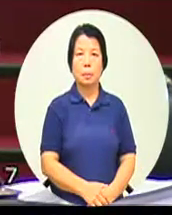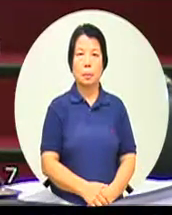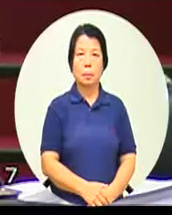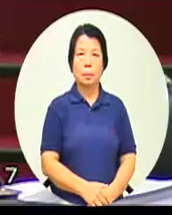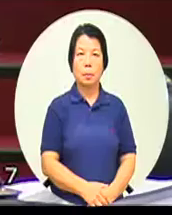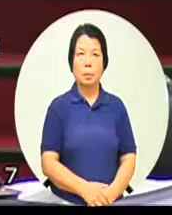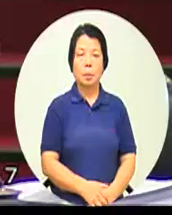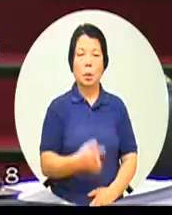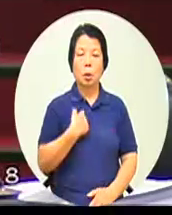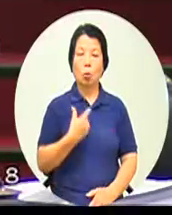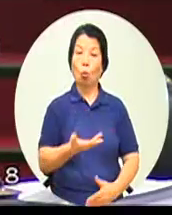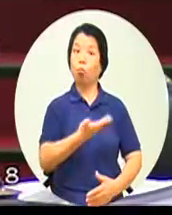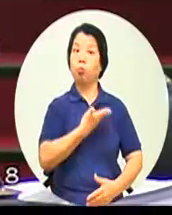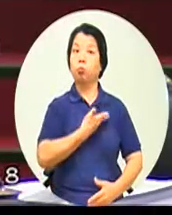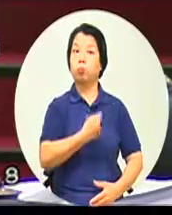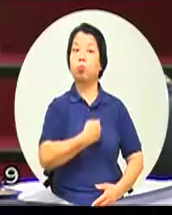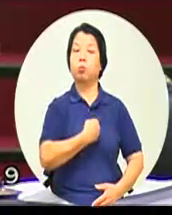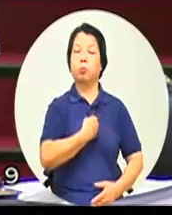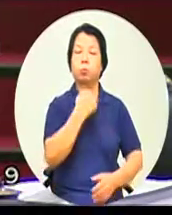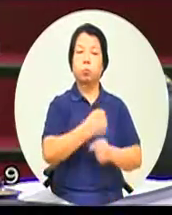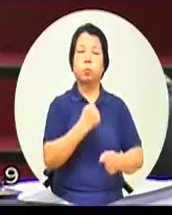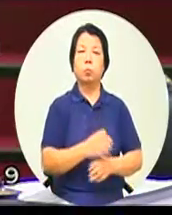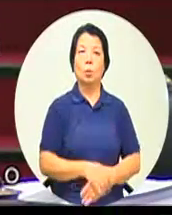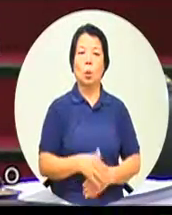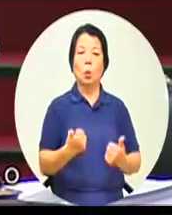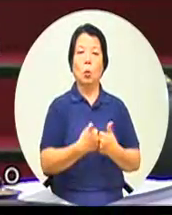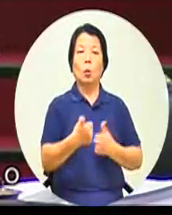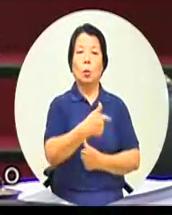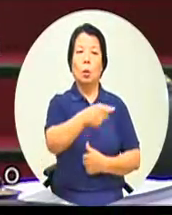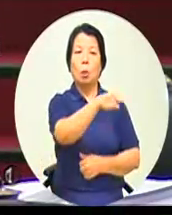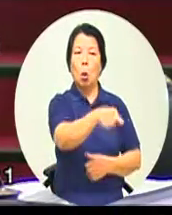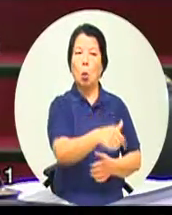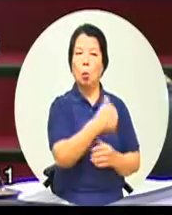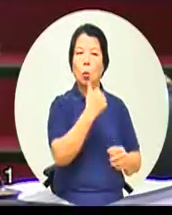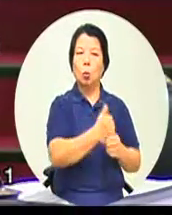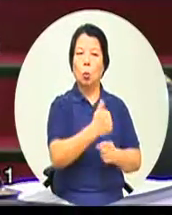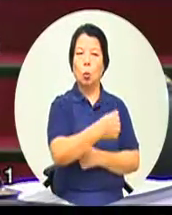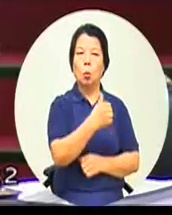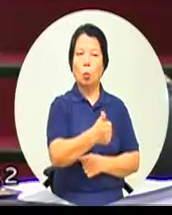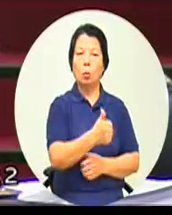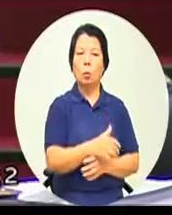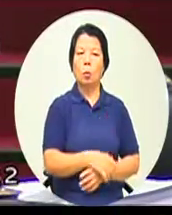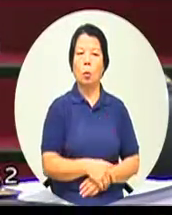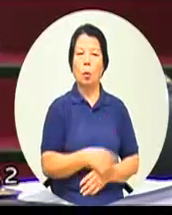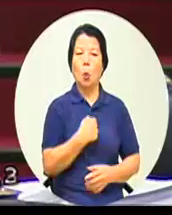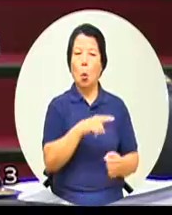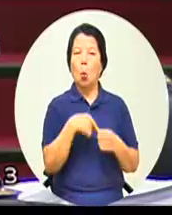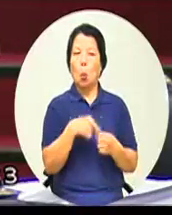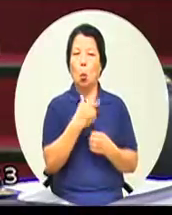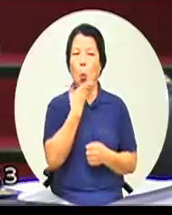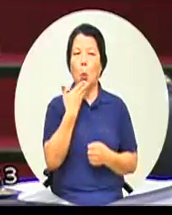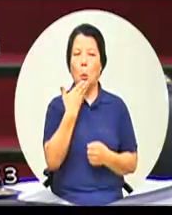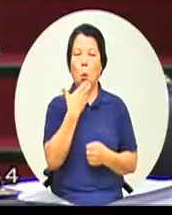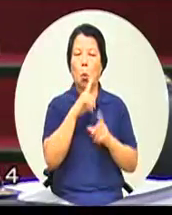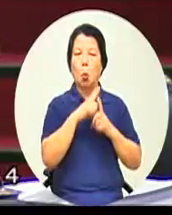无迄块我做好啊，我议员卖做迄块作弊的呢，好尴尬呢。